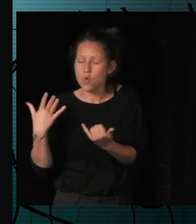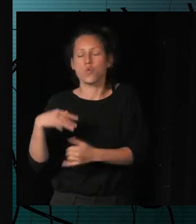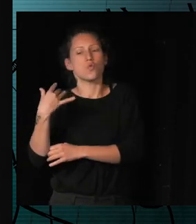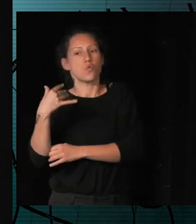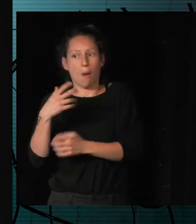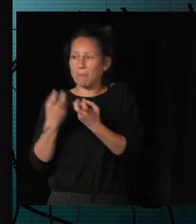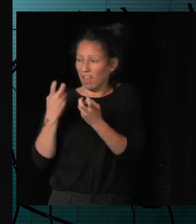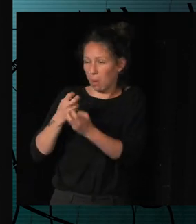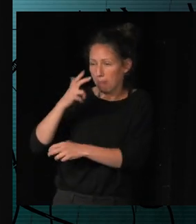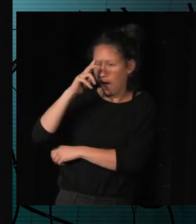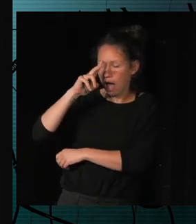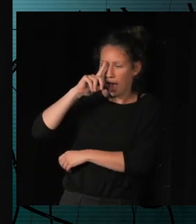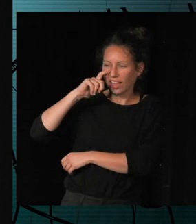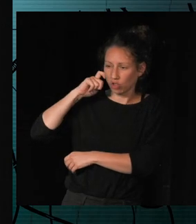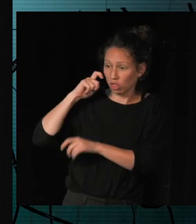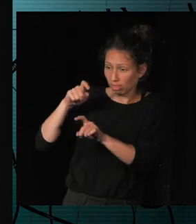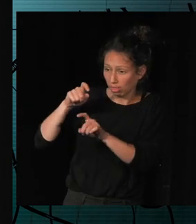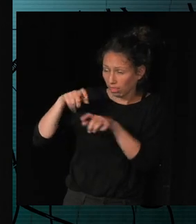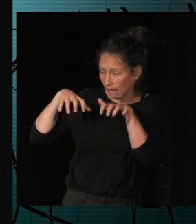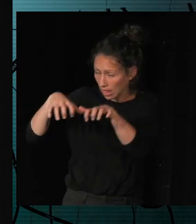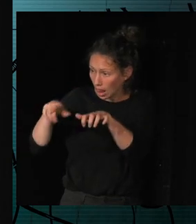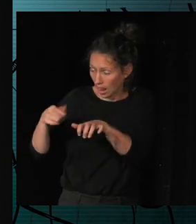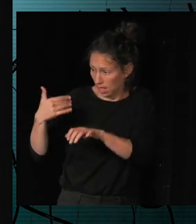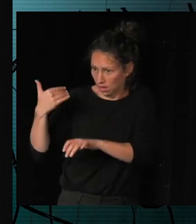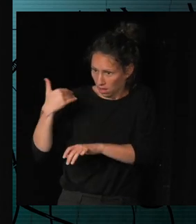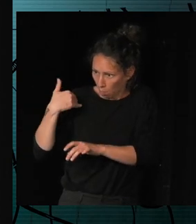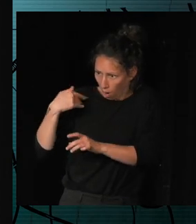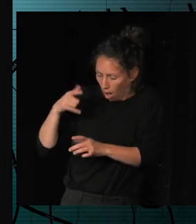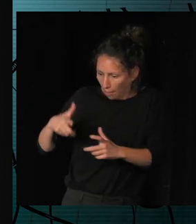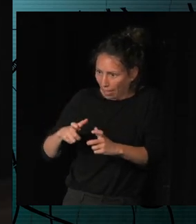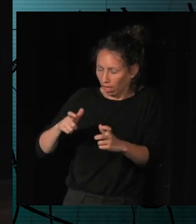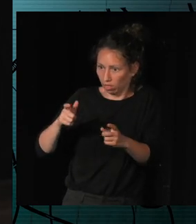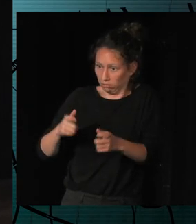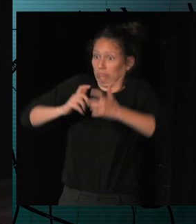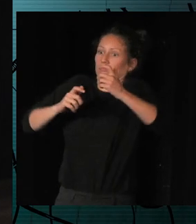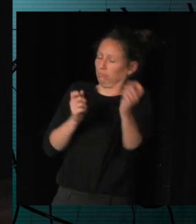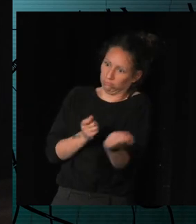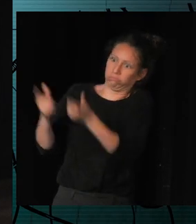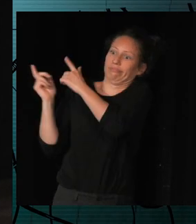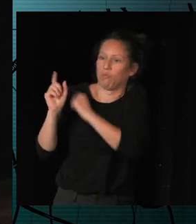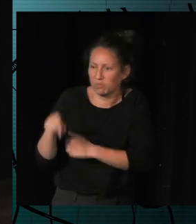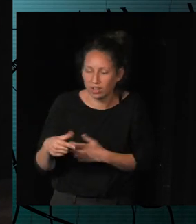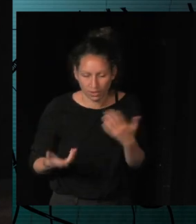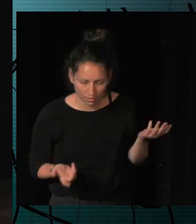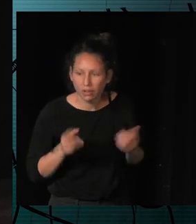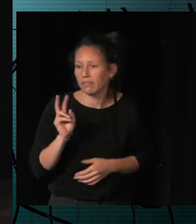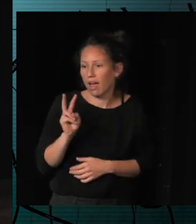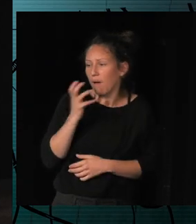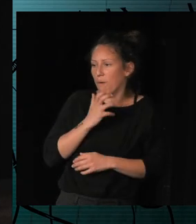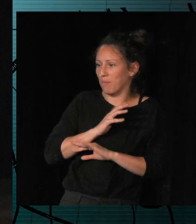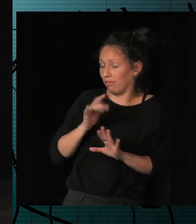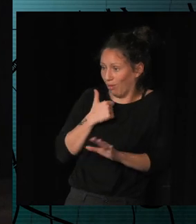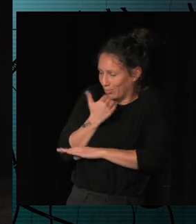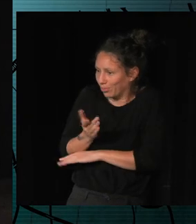des moments où j'ai j'ai jeté la manette vraiment comme comme Taous et donc oui c'est très très efficace a bah oui du coup moi JEI dit je peux pas